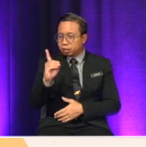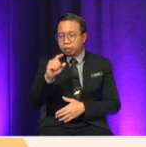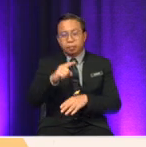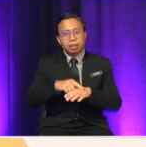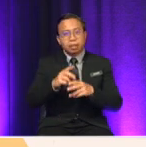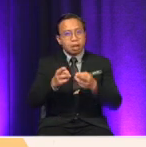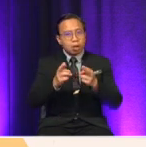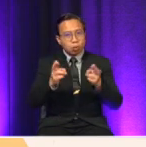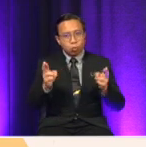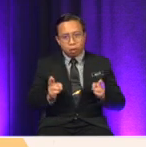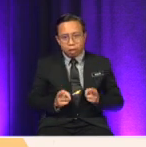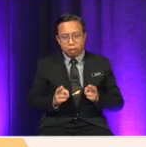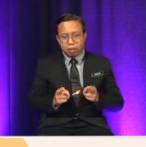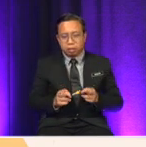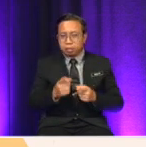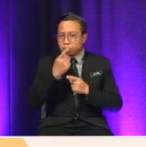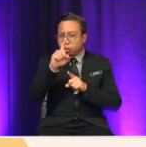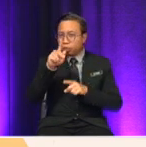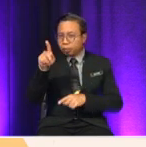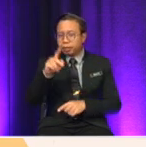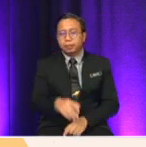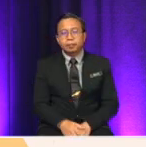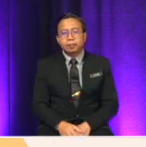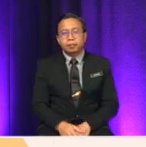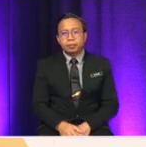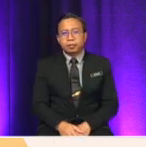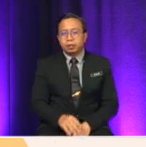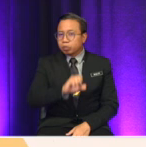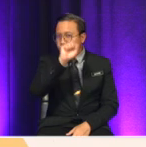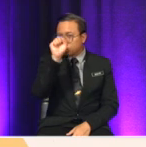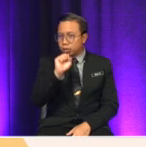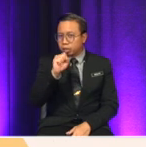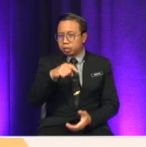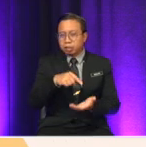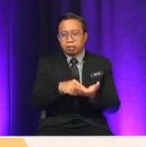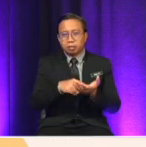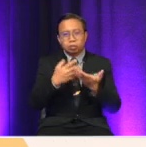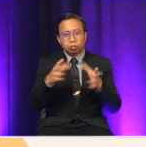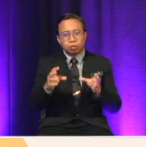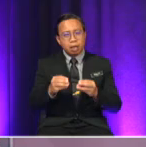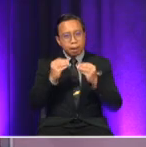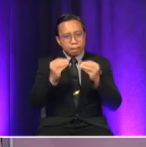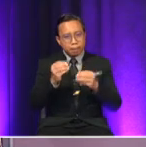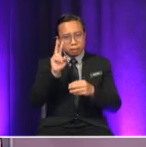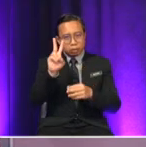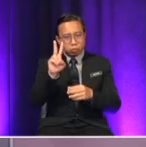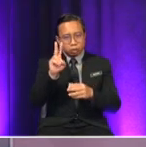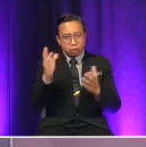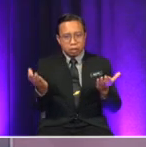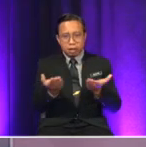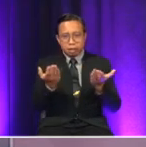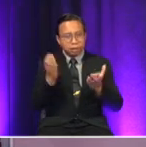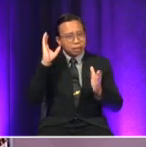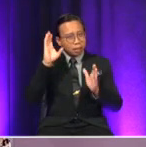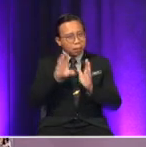jawapan. Baik, saya nak ulas sikit. Baiknya kertas soalan apa ni? Soalan apa ni sebabnya maknanya dia dah bagi dua rangsangan kat situ.